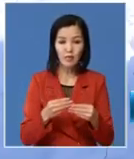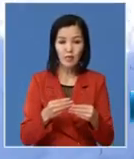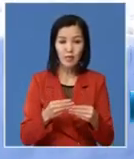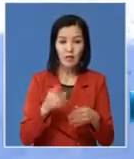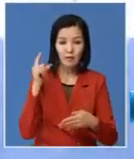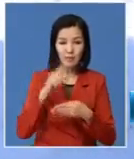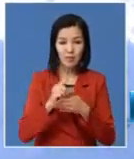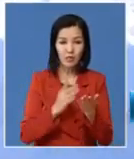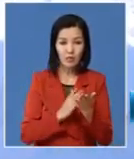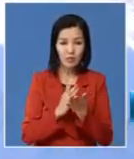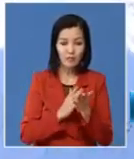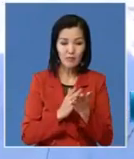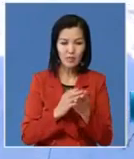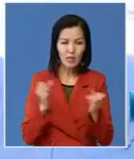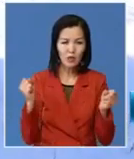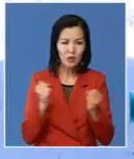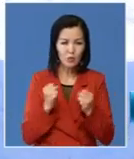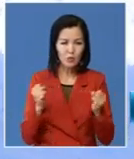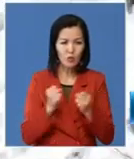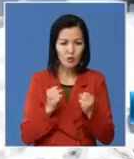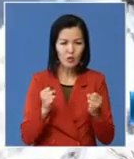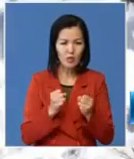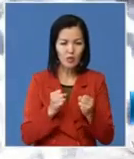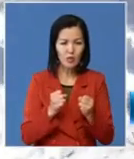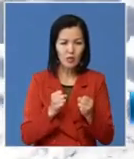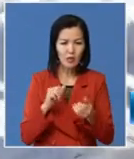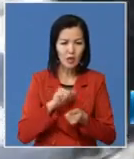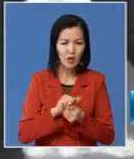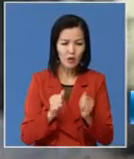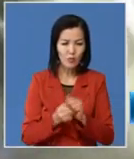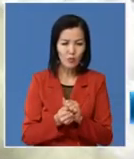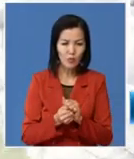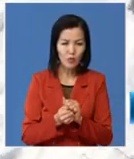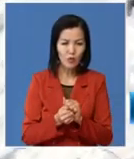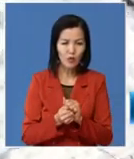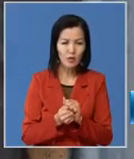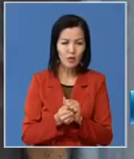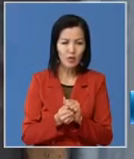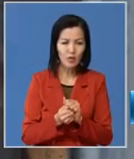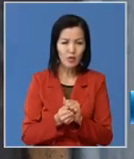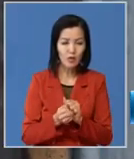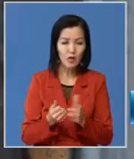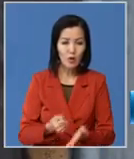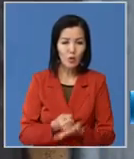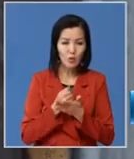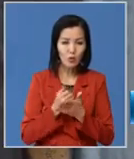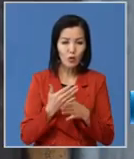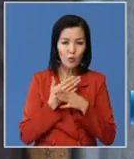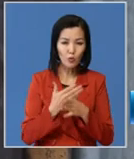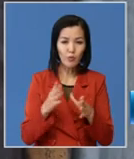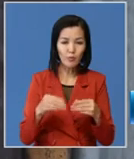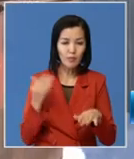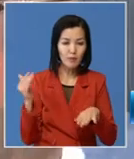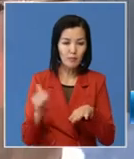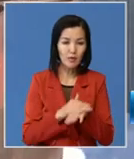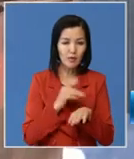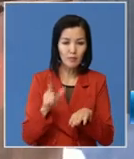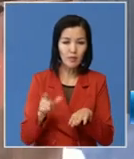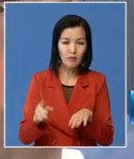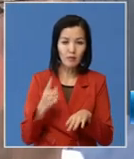ізгі тілек айтып естелік суретке түсіп тарқасты. Мұхит Тоқтасын, Ержан Дүйсен, Жетісу, Талдықорған.